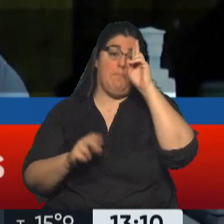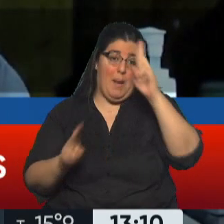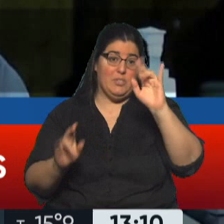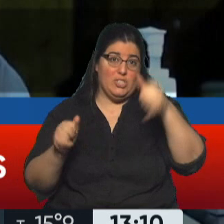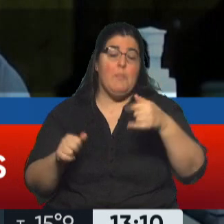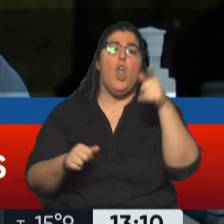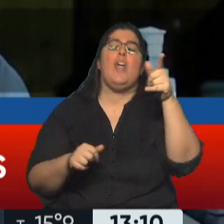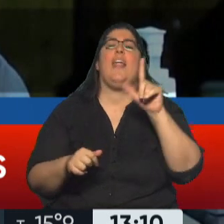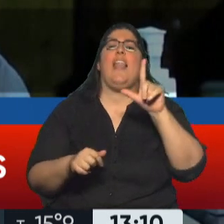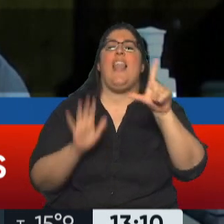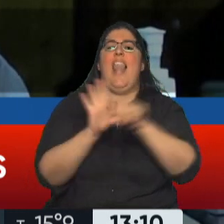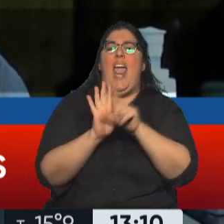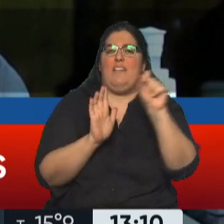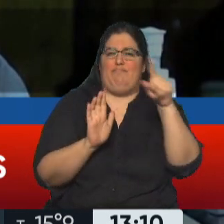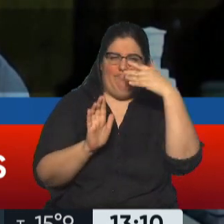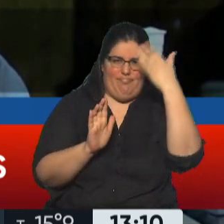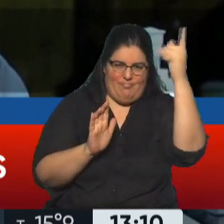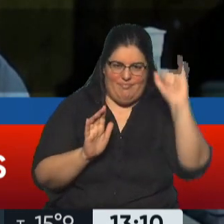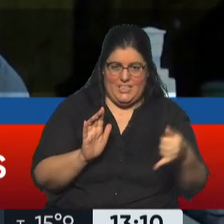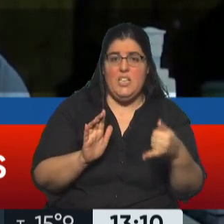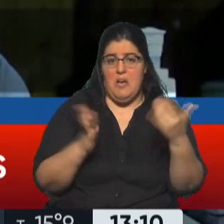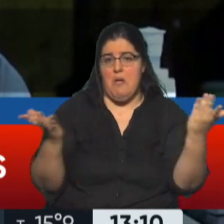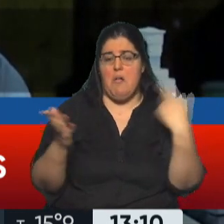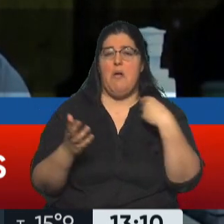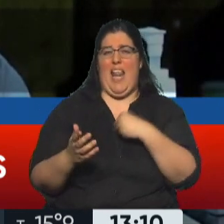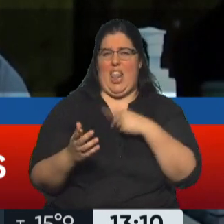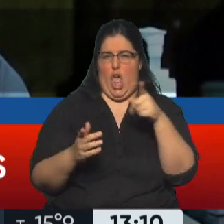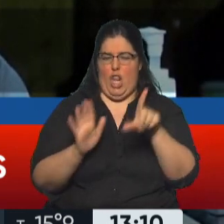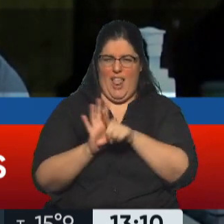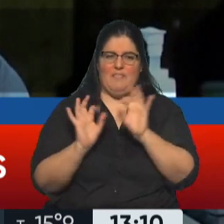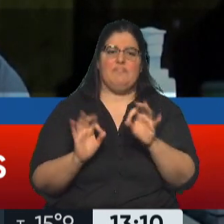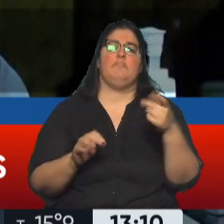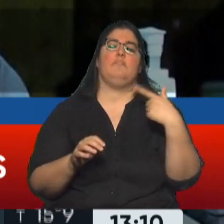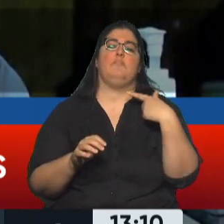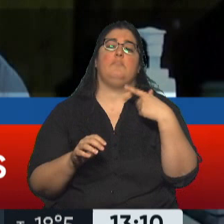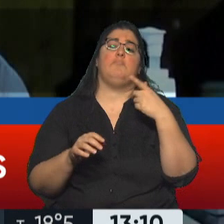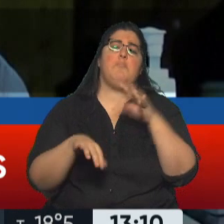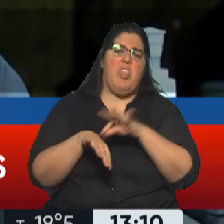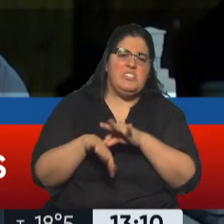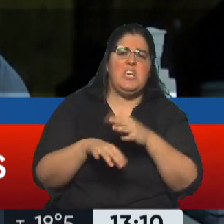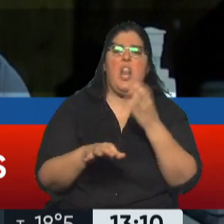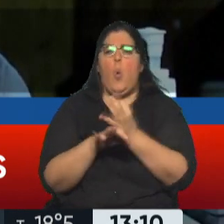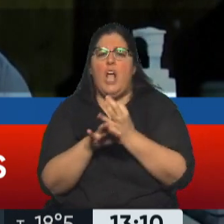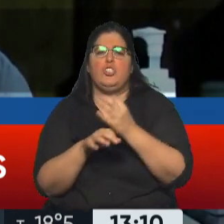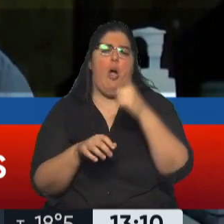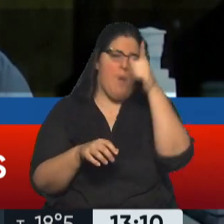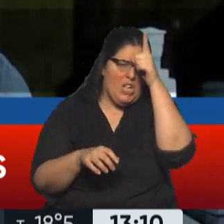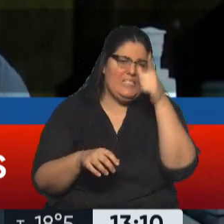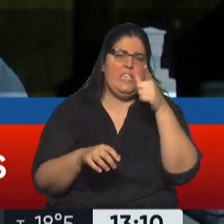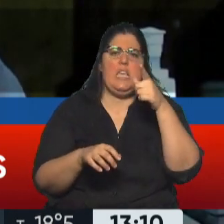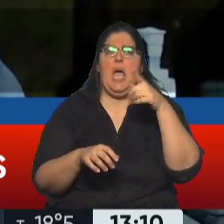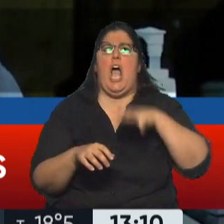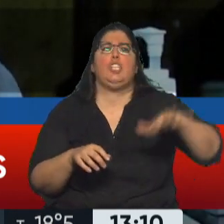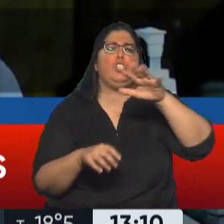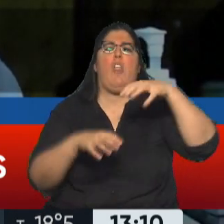شریعت اجازه میده در اوجا فعال خواهد بودن. ما شما شاهد هستیم در بخش طبابت، در بخش تعلیم و تربیت، در بخش پلیس، در